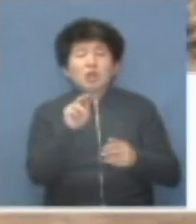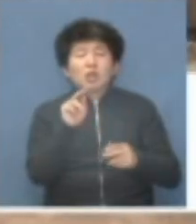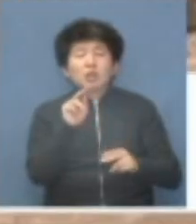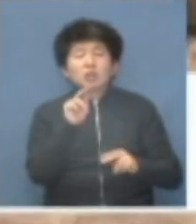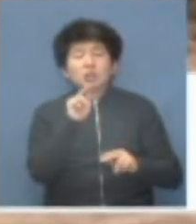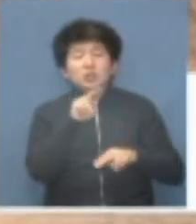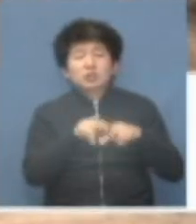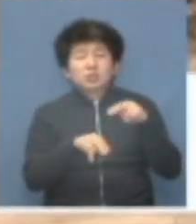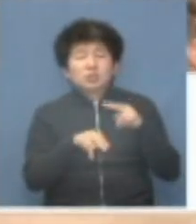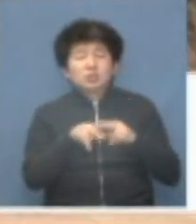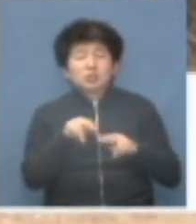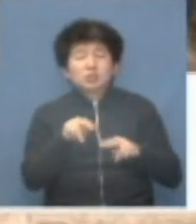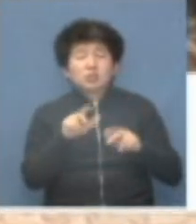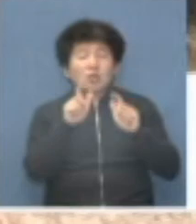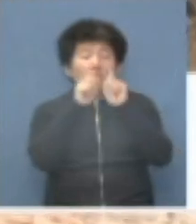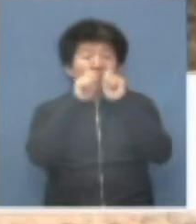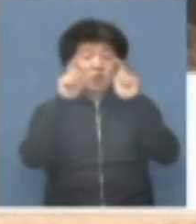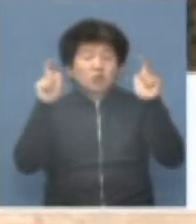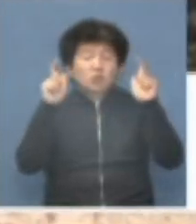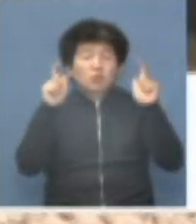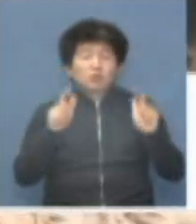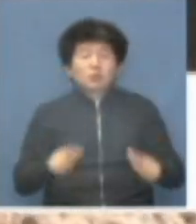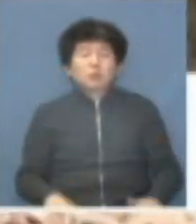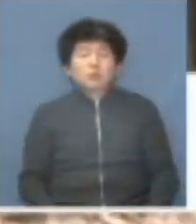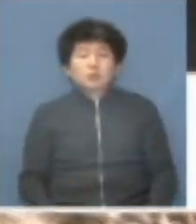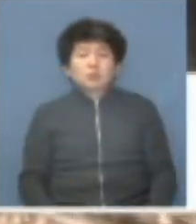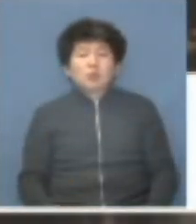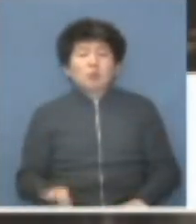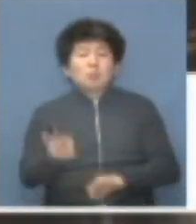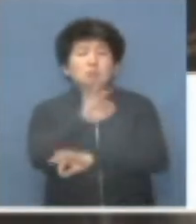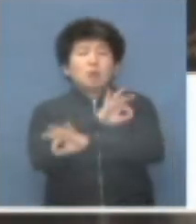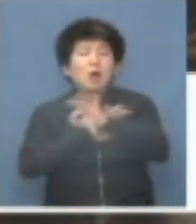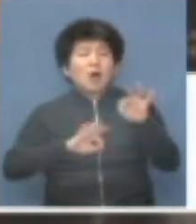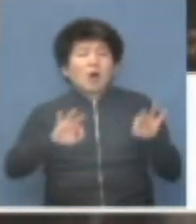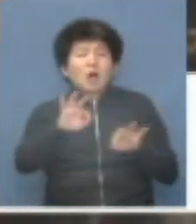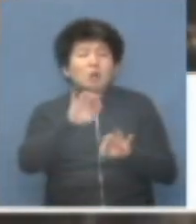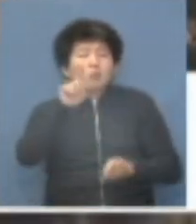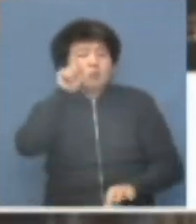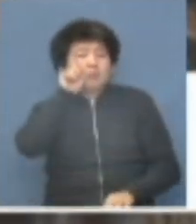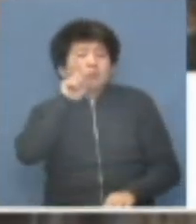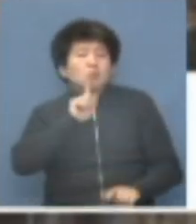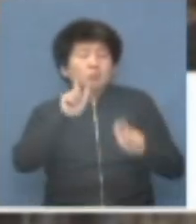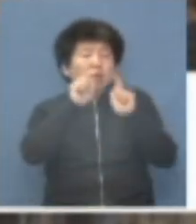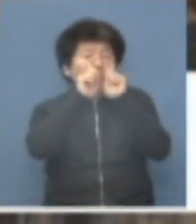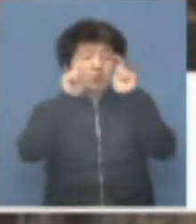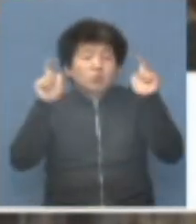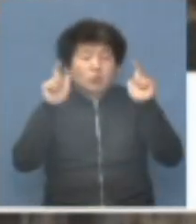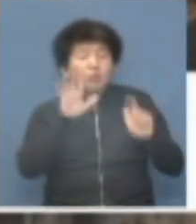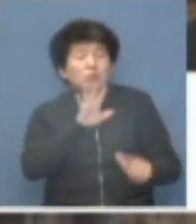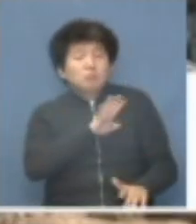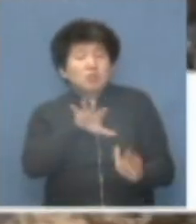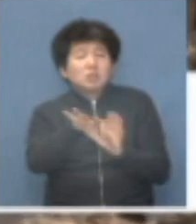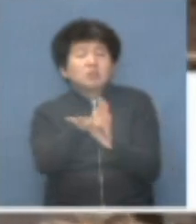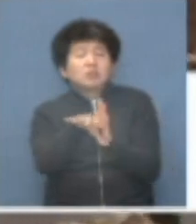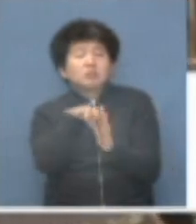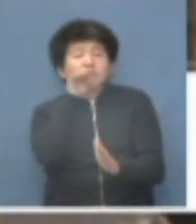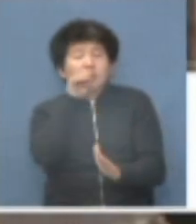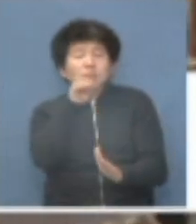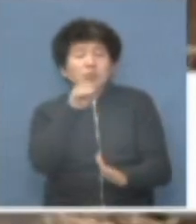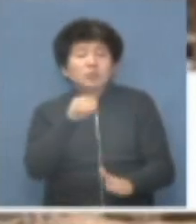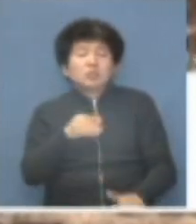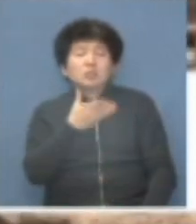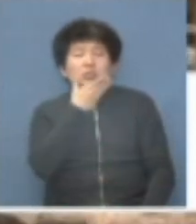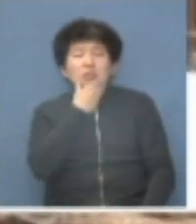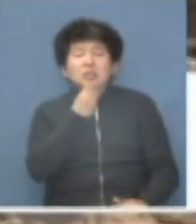Строительство школы реализуется в рамках национального проекта «Комфортная школа». Для возведения школы было выбрано живописное место.